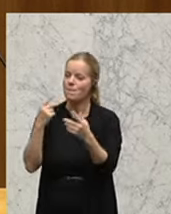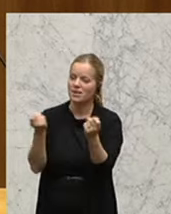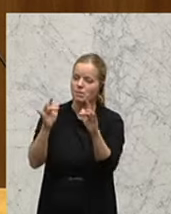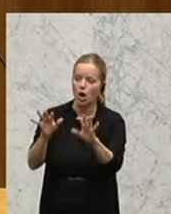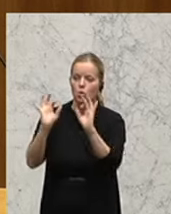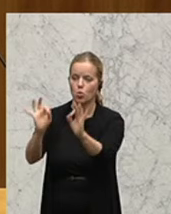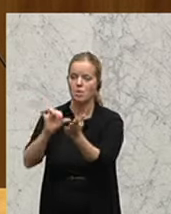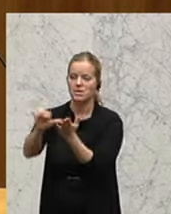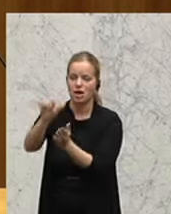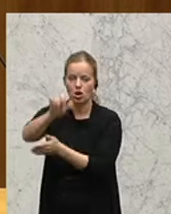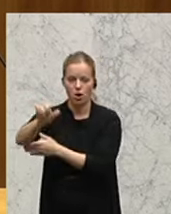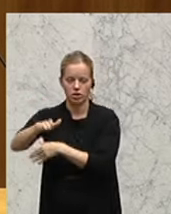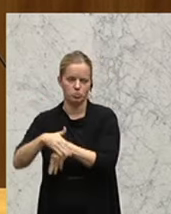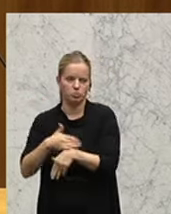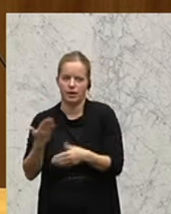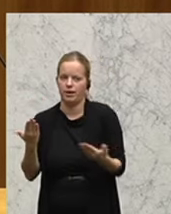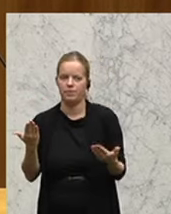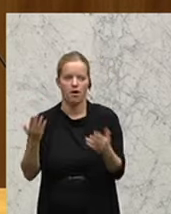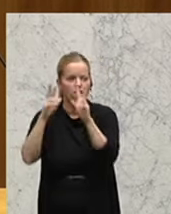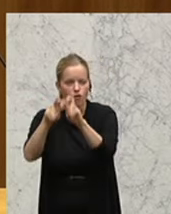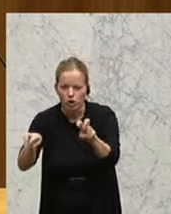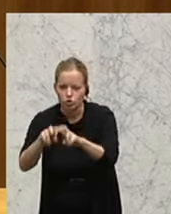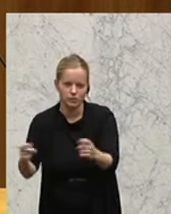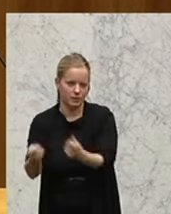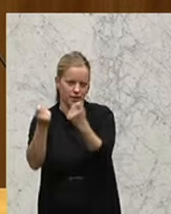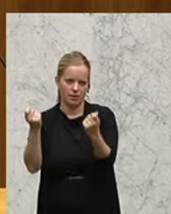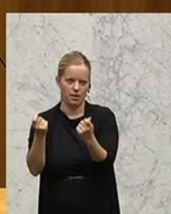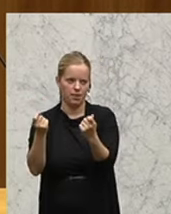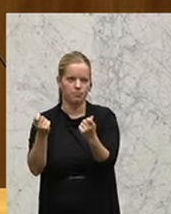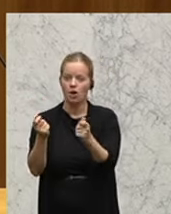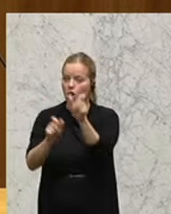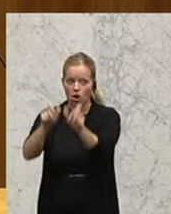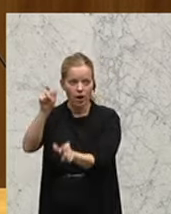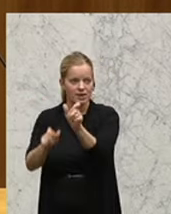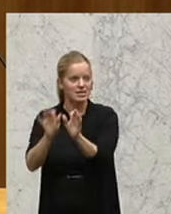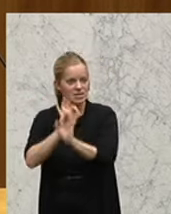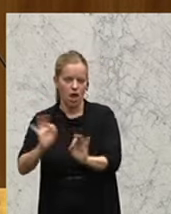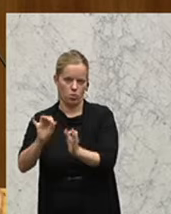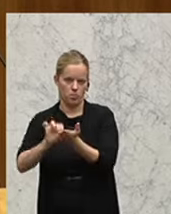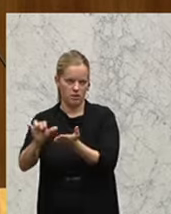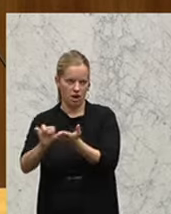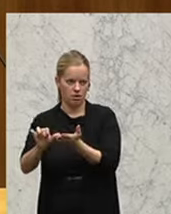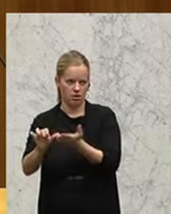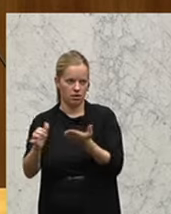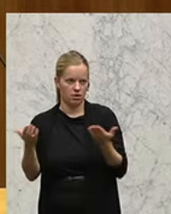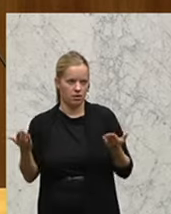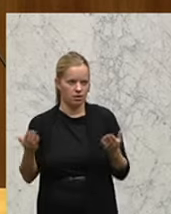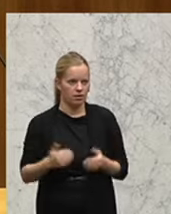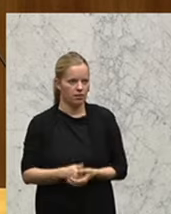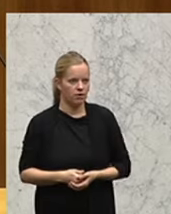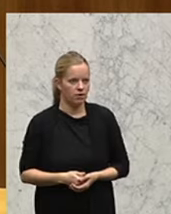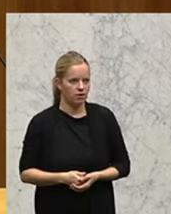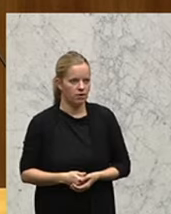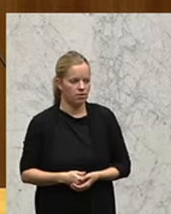Leute haben. Das sind zum Beispiel Betriebe, bei denen geforscht wird. Ja? Dort sind gut bezahlte Leute zu Hause. Und was fällt der Regierung noch